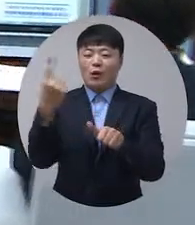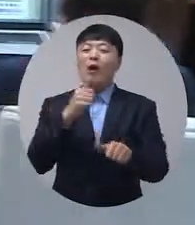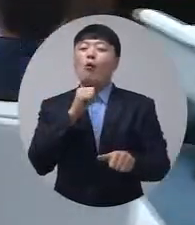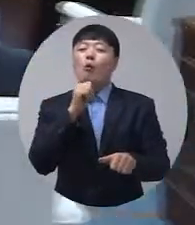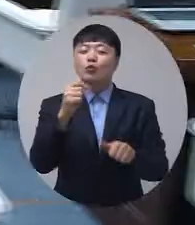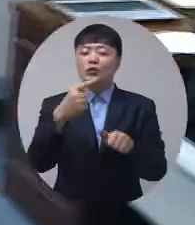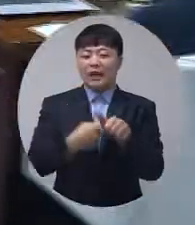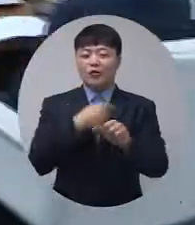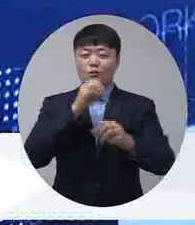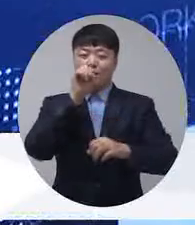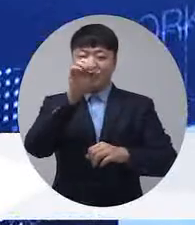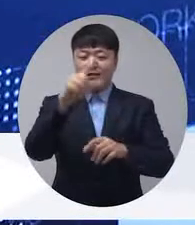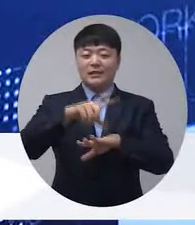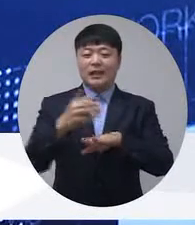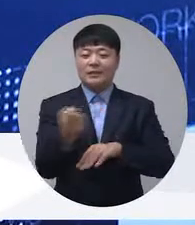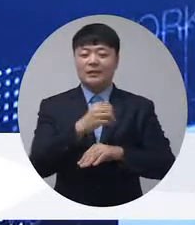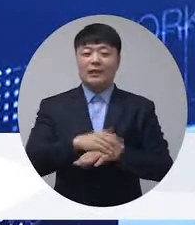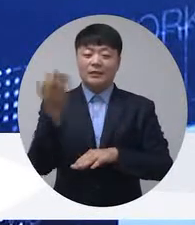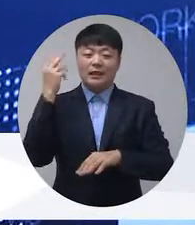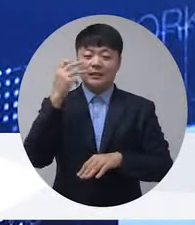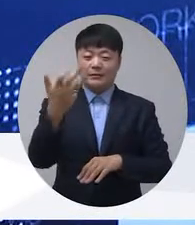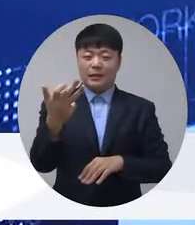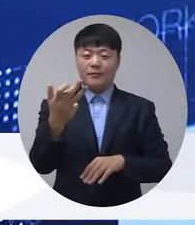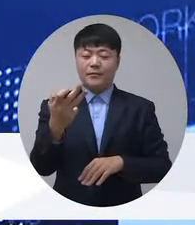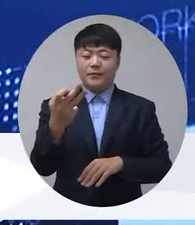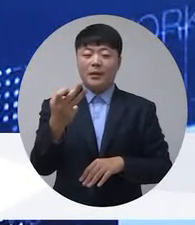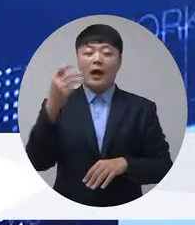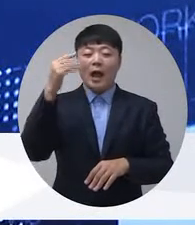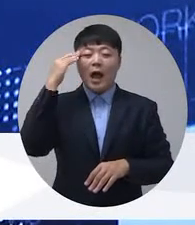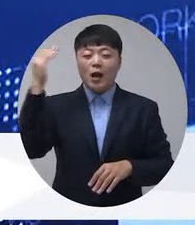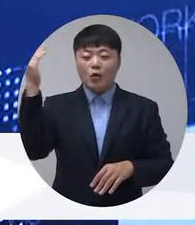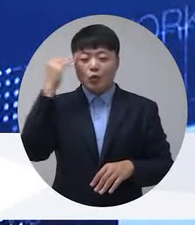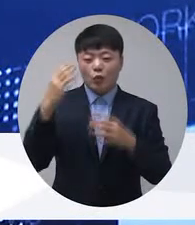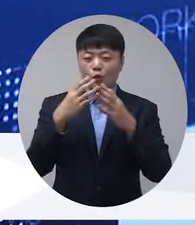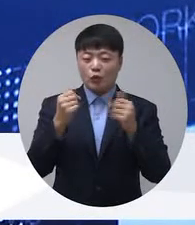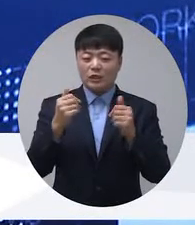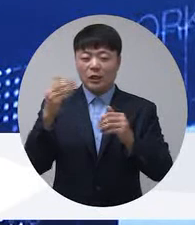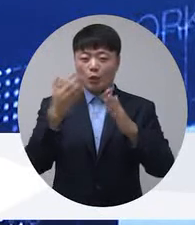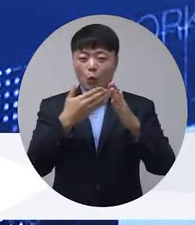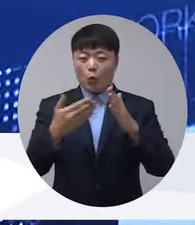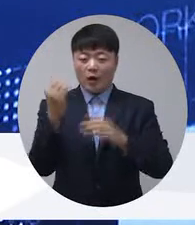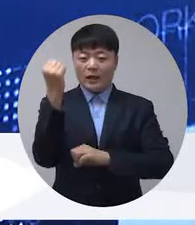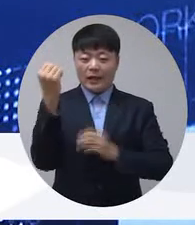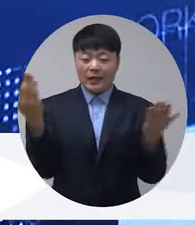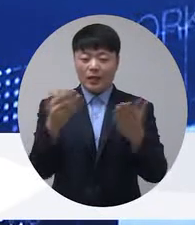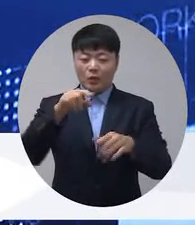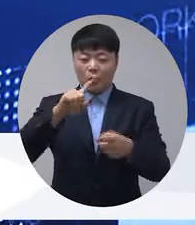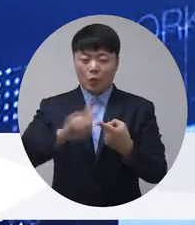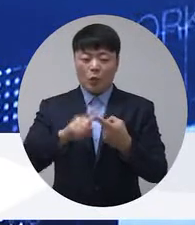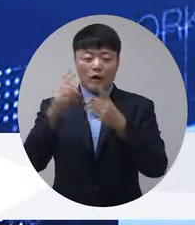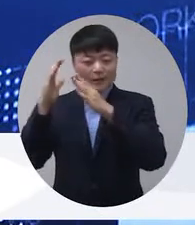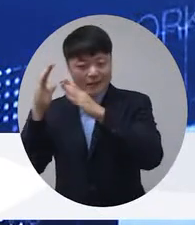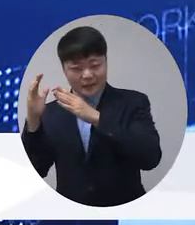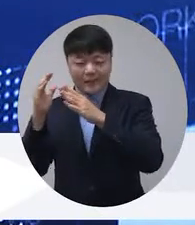이 있었습니다 지난 13일 한국토지주택공사 에서 서부경남 ktx 조개 착공을 위한 공청회를